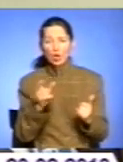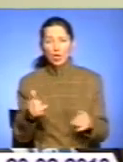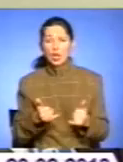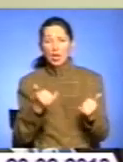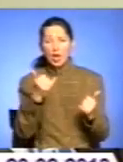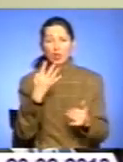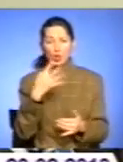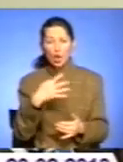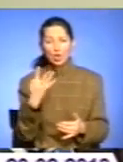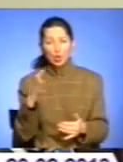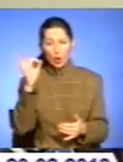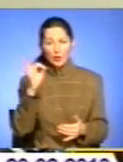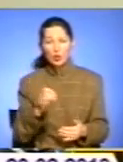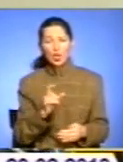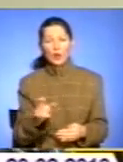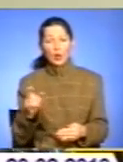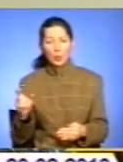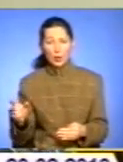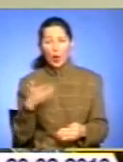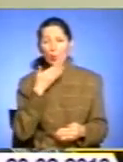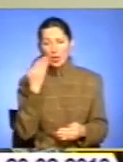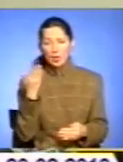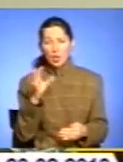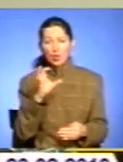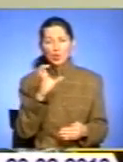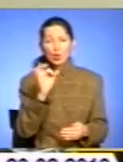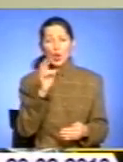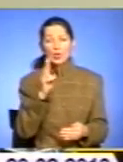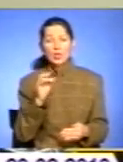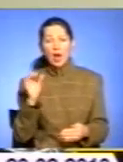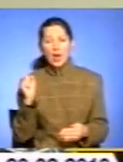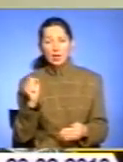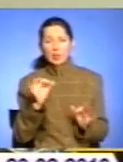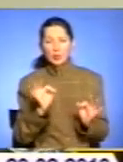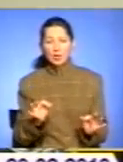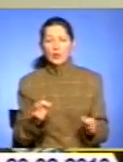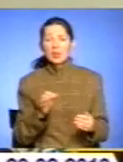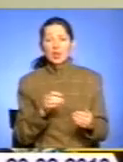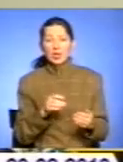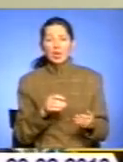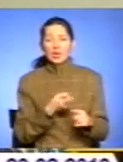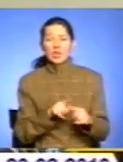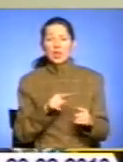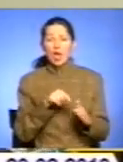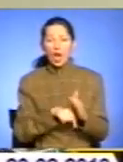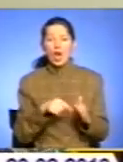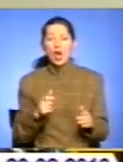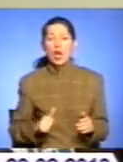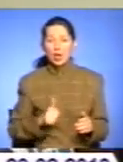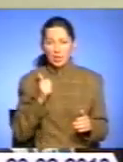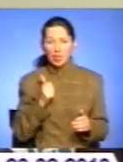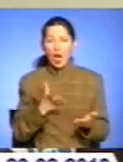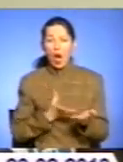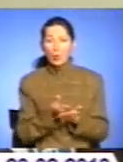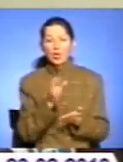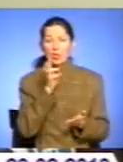44% опитаних соціальна справедливість визначається гідною працею. Гідна оплата праці для них – це є